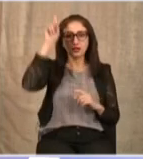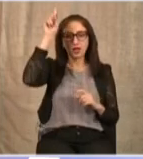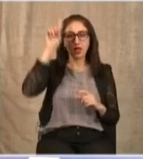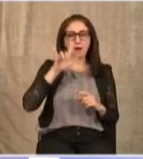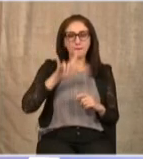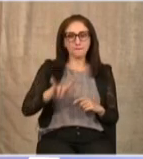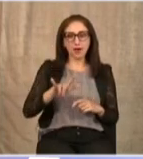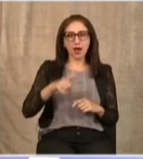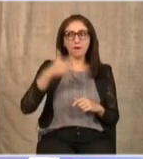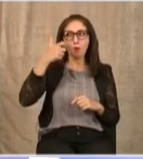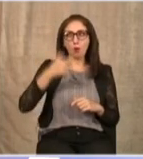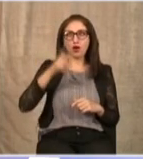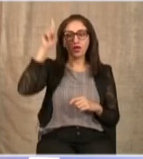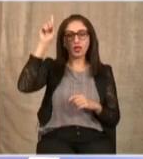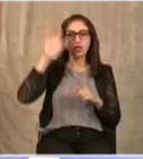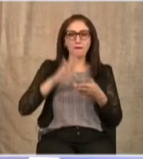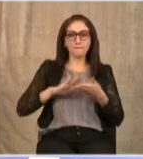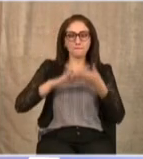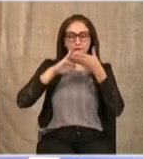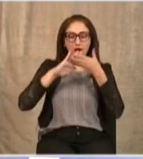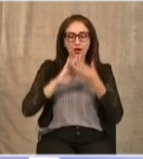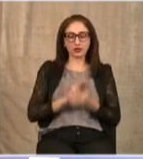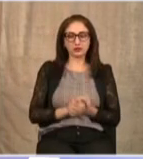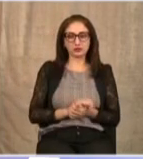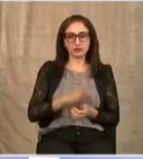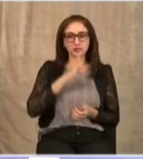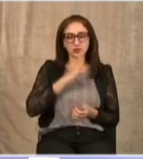المتوكلين صدق الله العظيم